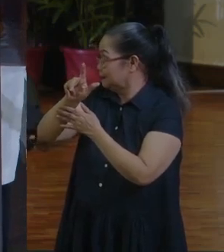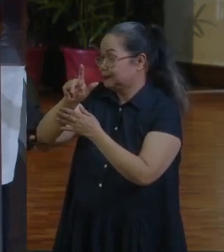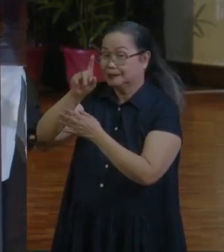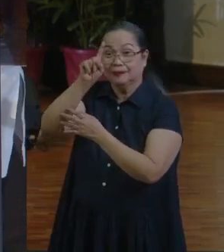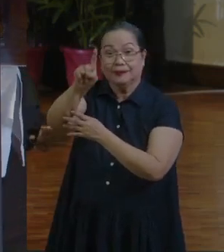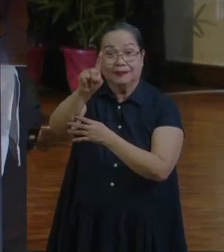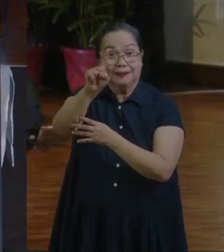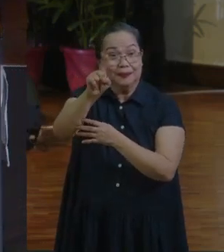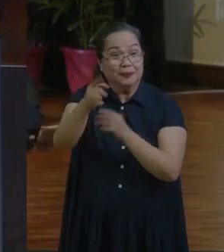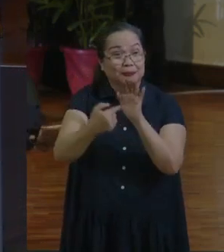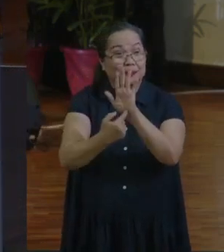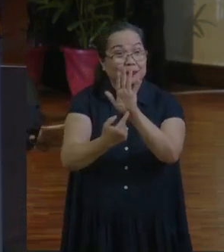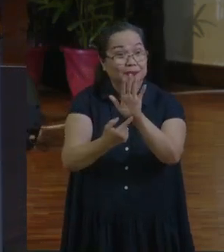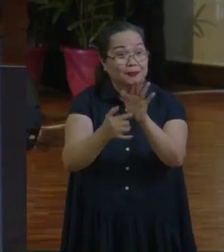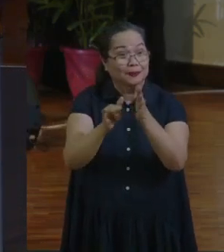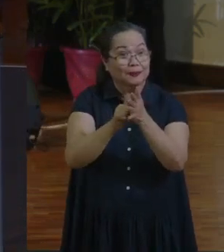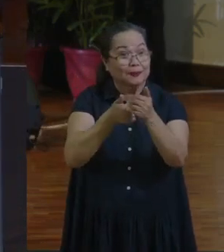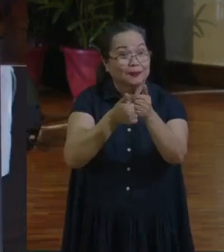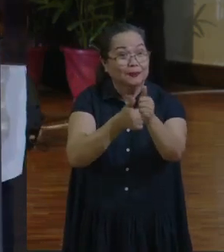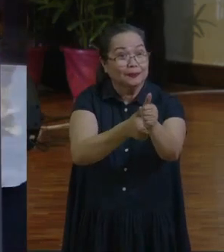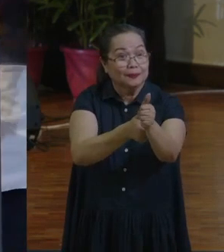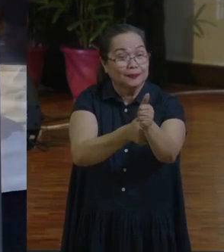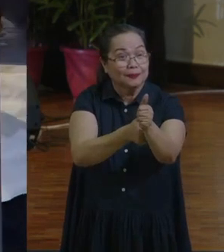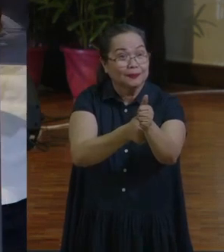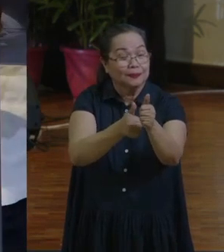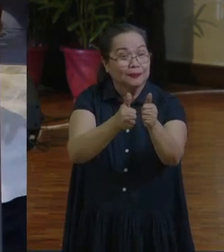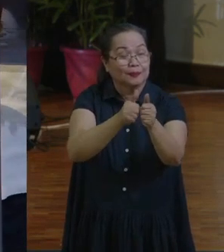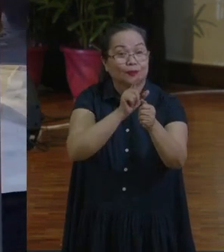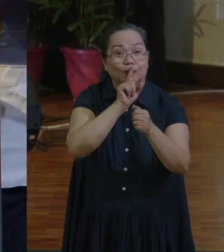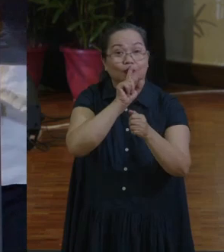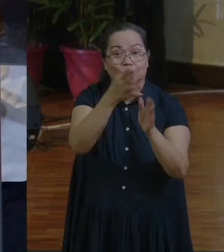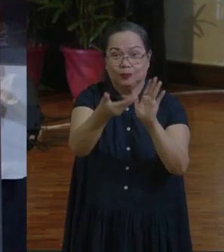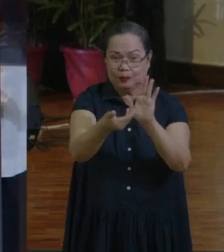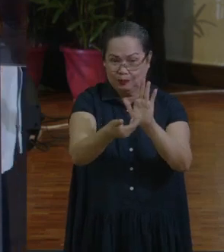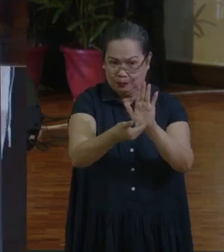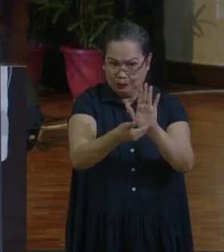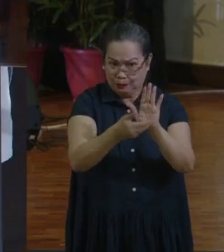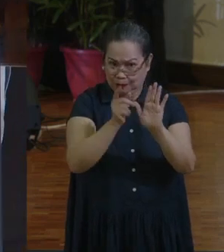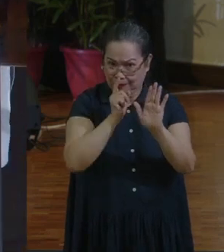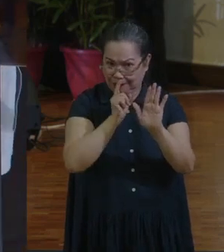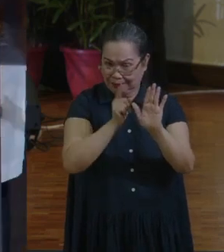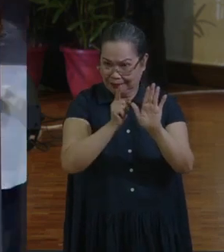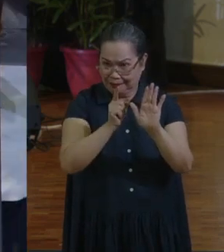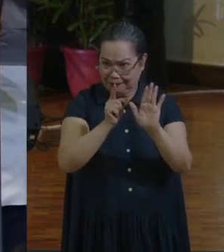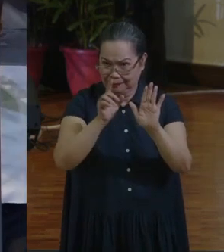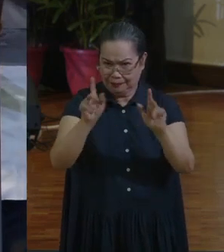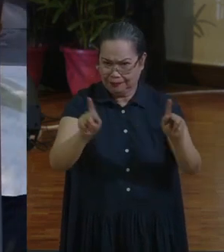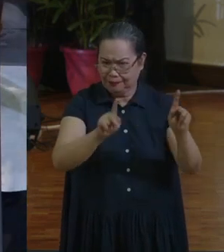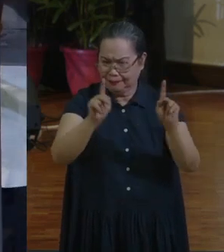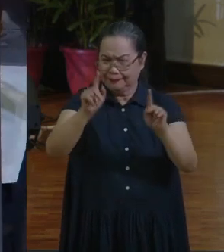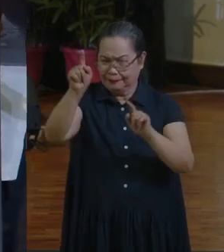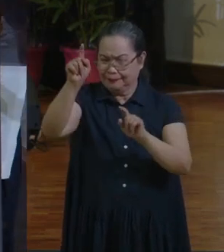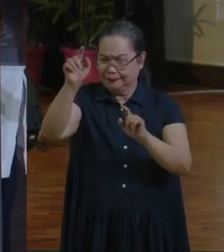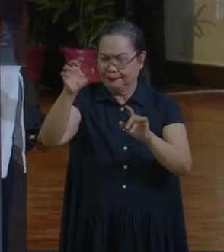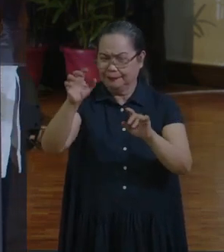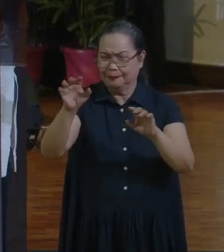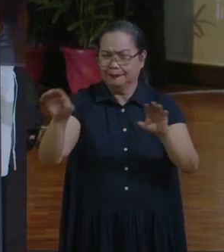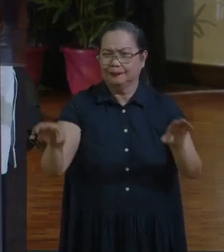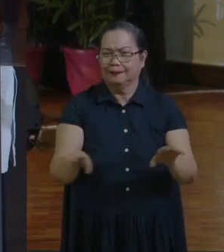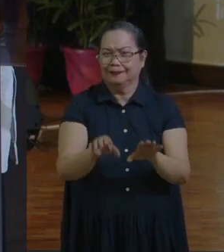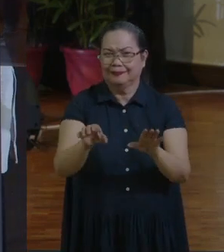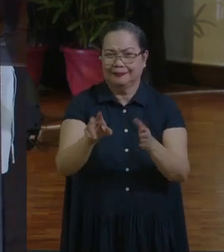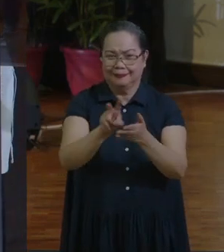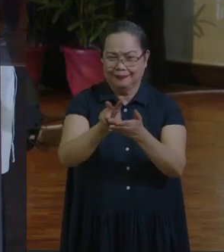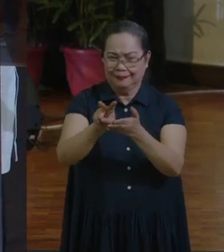Isang kapahayagan na batay sa mga konkretong katunayan ng kanyang makapangyarihang gawa. Sabi sa